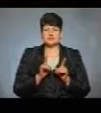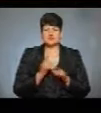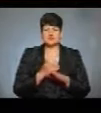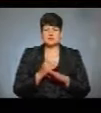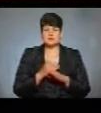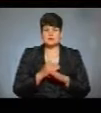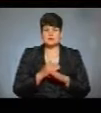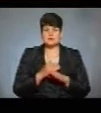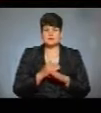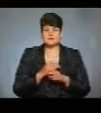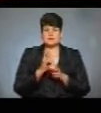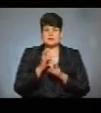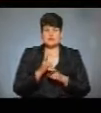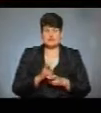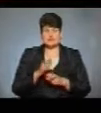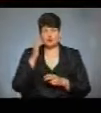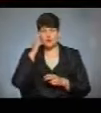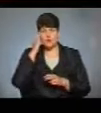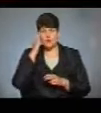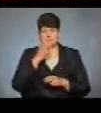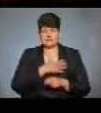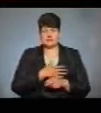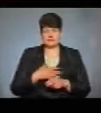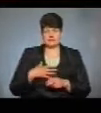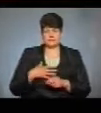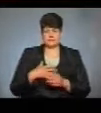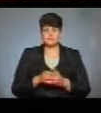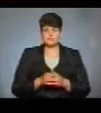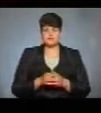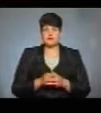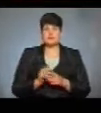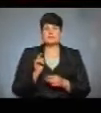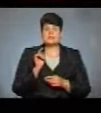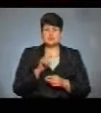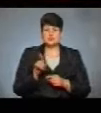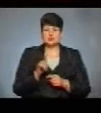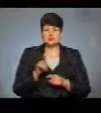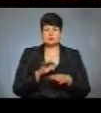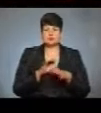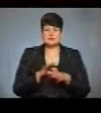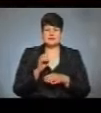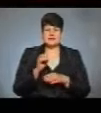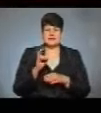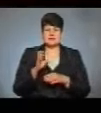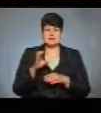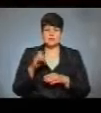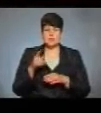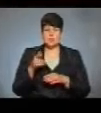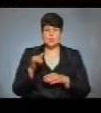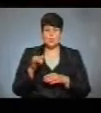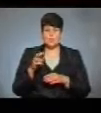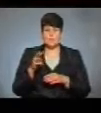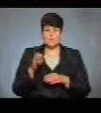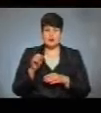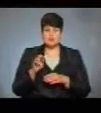частини скелетів, це голови, частини грудної клітки. Для того, щоб проводиться ексгумація, щоб їх цілі перезахоронення,